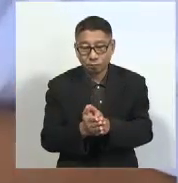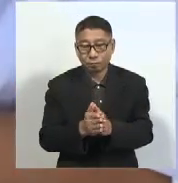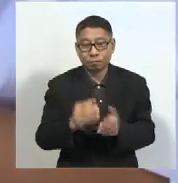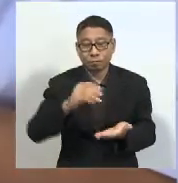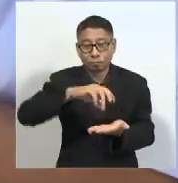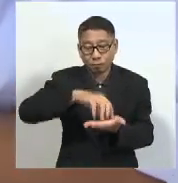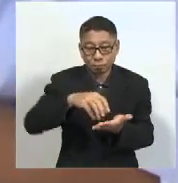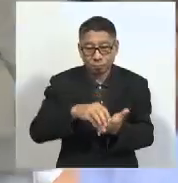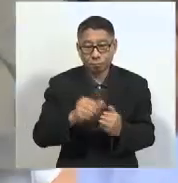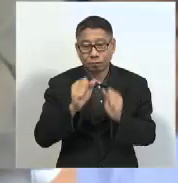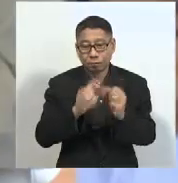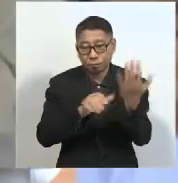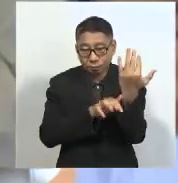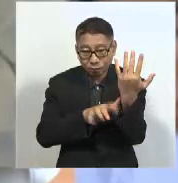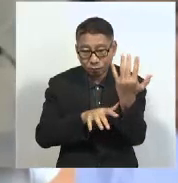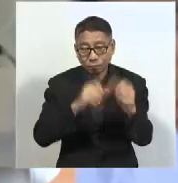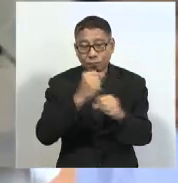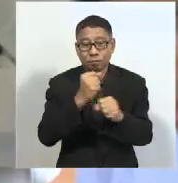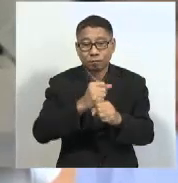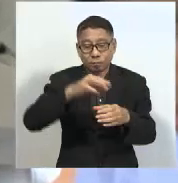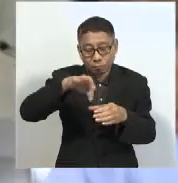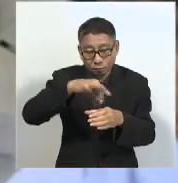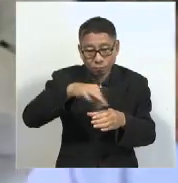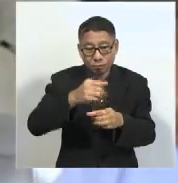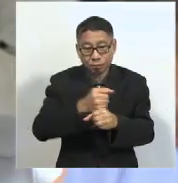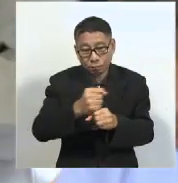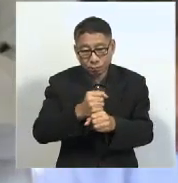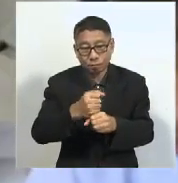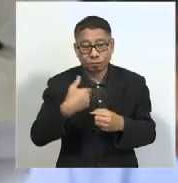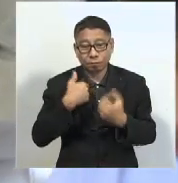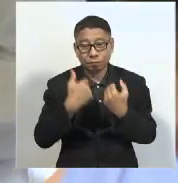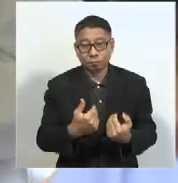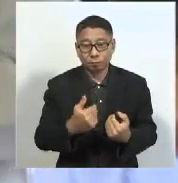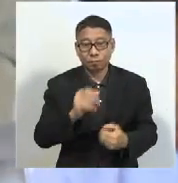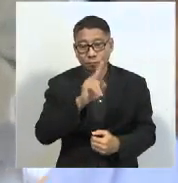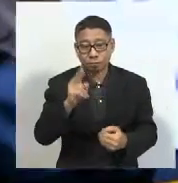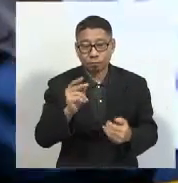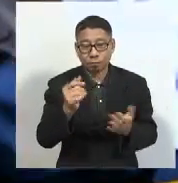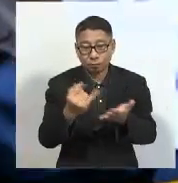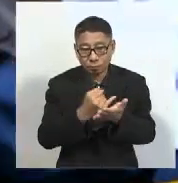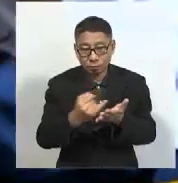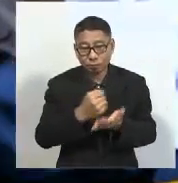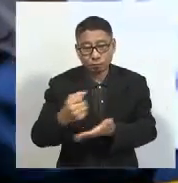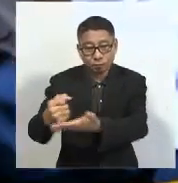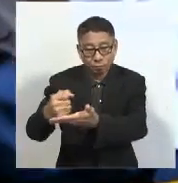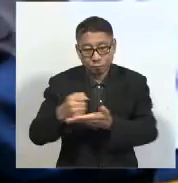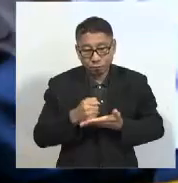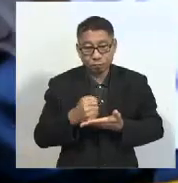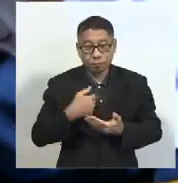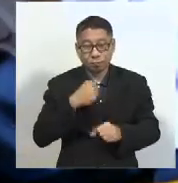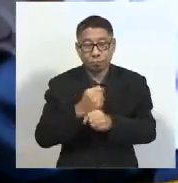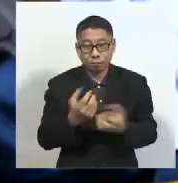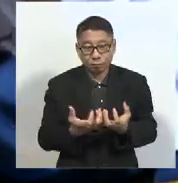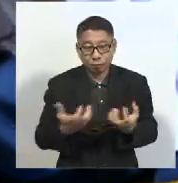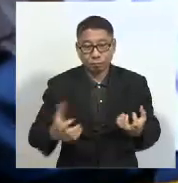อรี่สอนคอมพิวเตอร์สอนชงกาแฟเป็นบาริสต้ารวมไปถึงการใช้ศิลปะเข้ามาบำบัดนำไปสู่การสร้